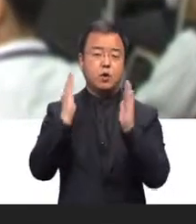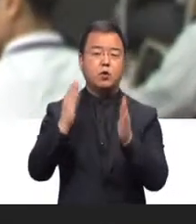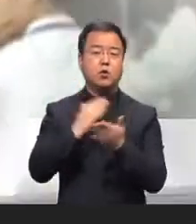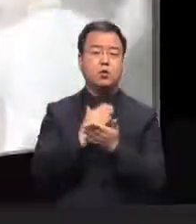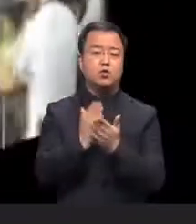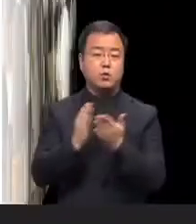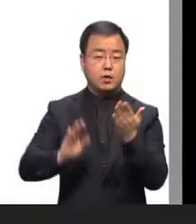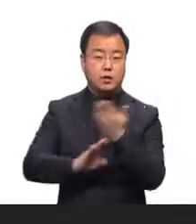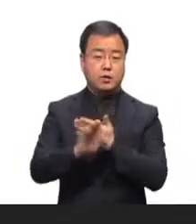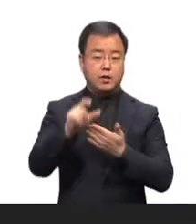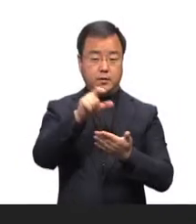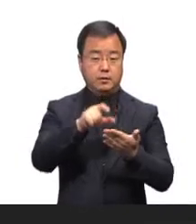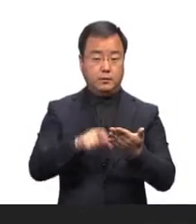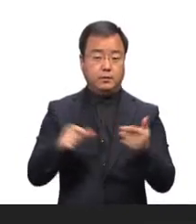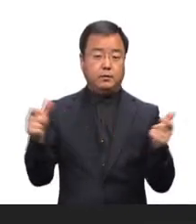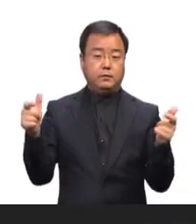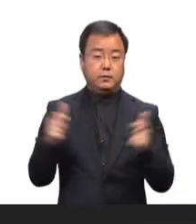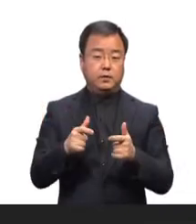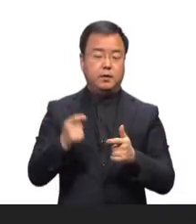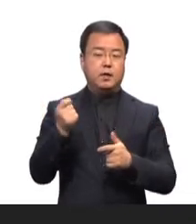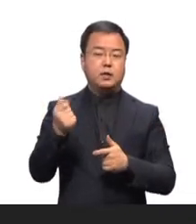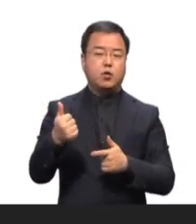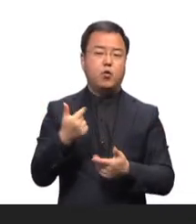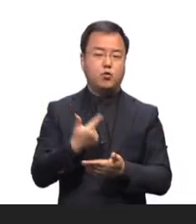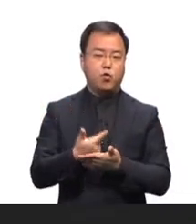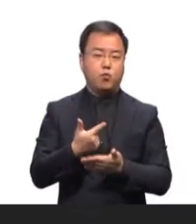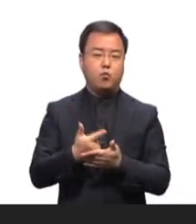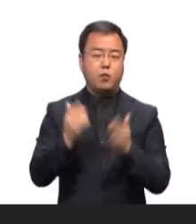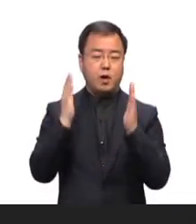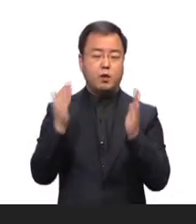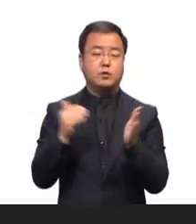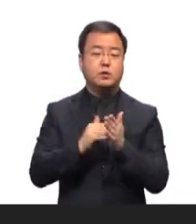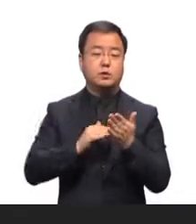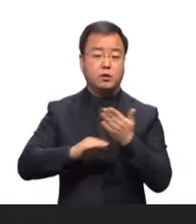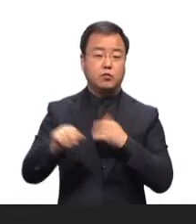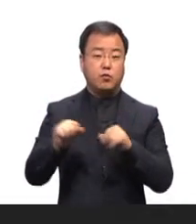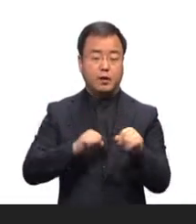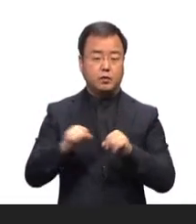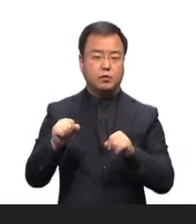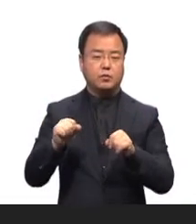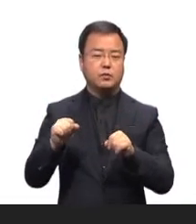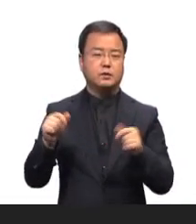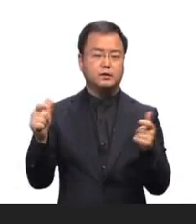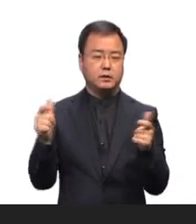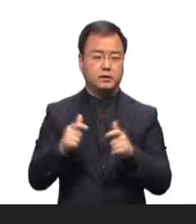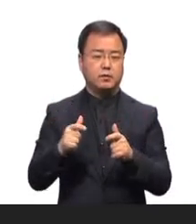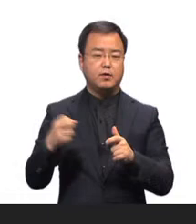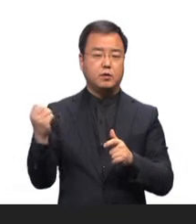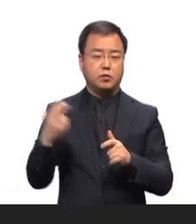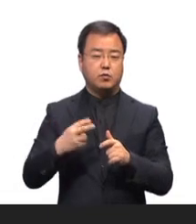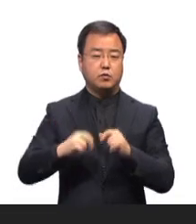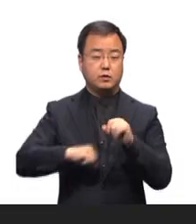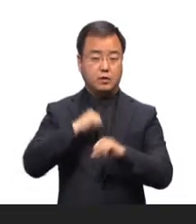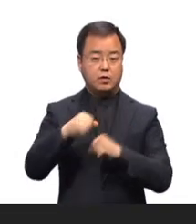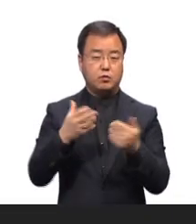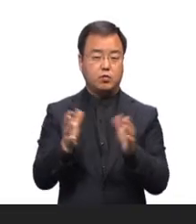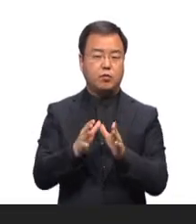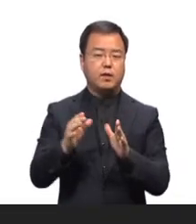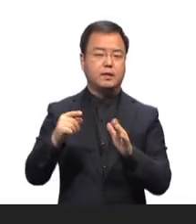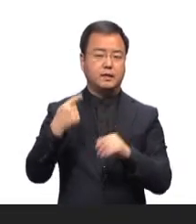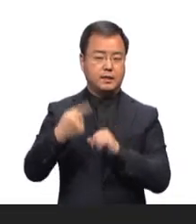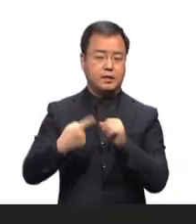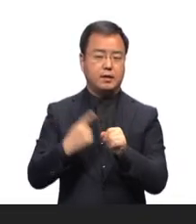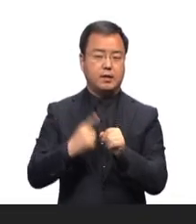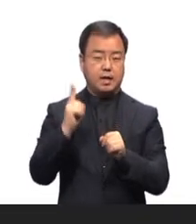축소됩니다 소 논문과 방과 활동은 제외되고 자율 동아리 학년당 1 수상내역 또한 악기에